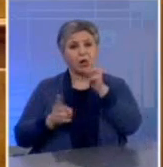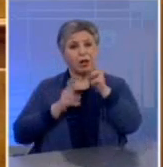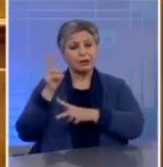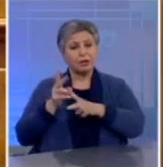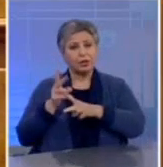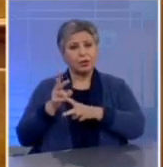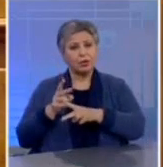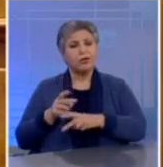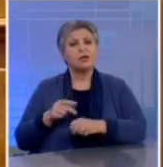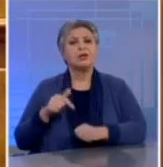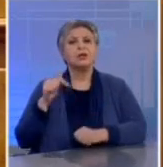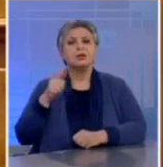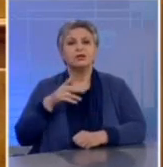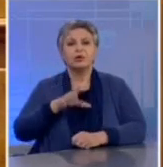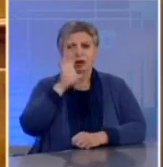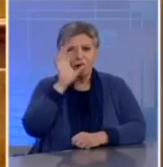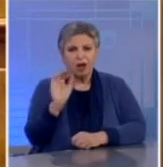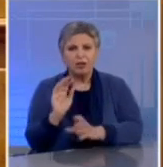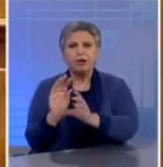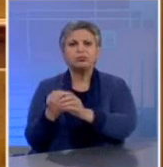και όργανο ουσιαστικά της διαπλοκής.